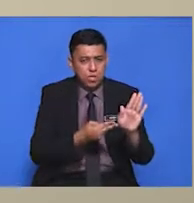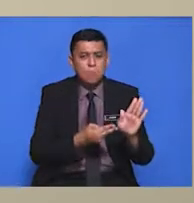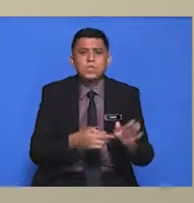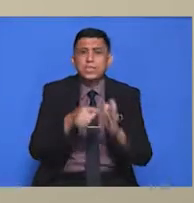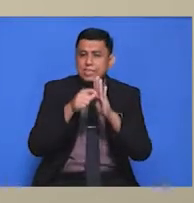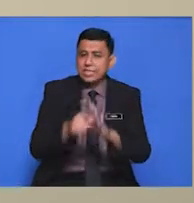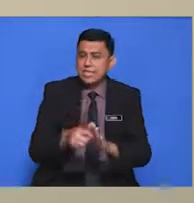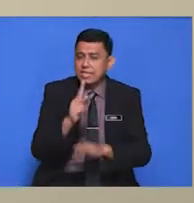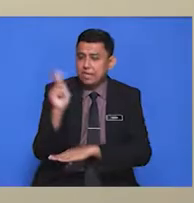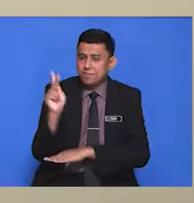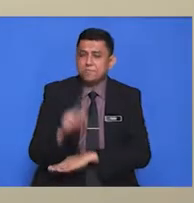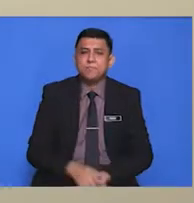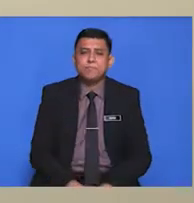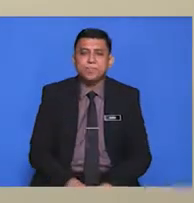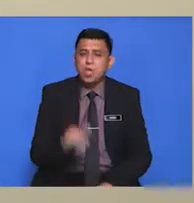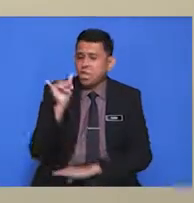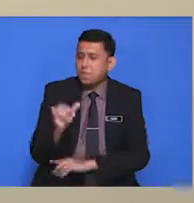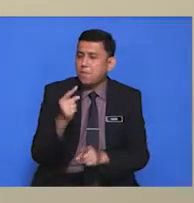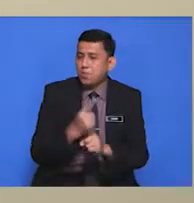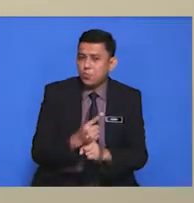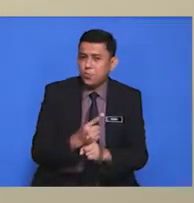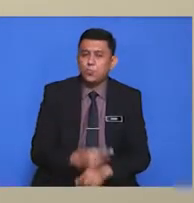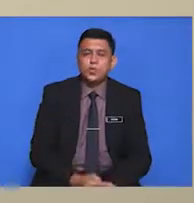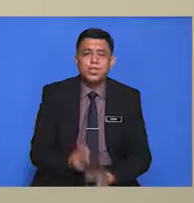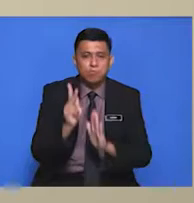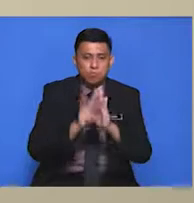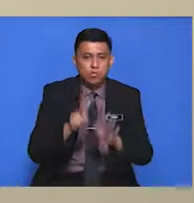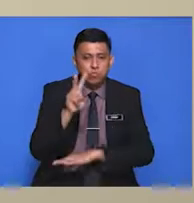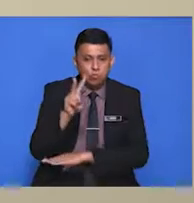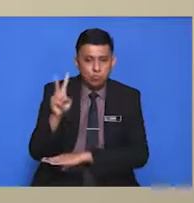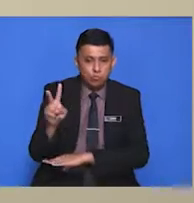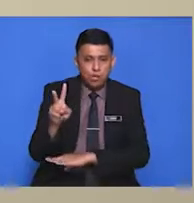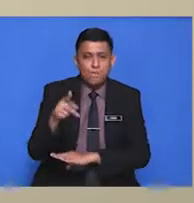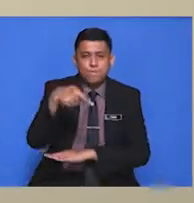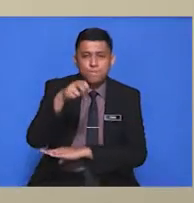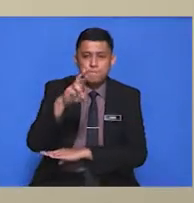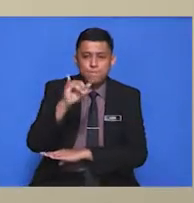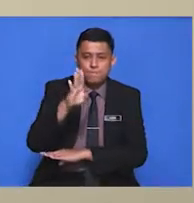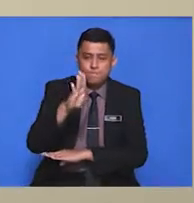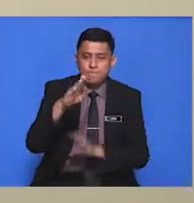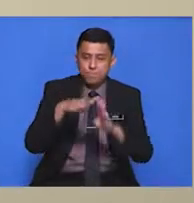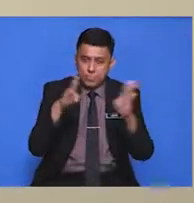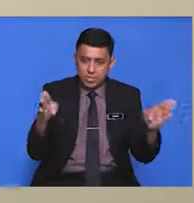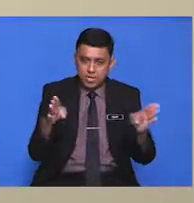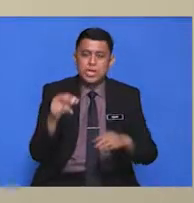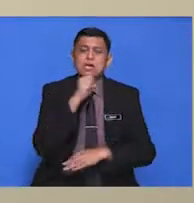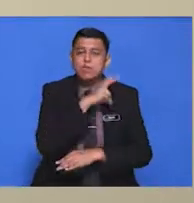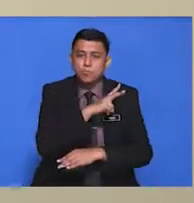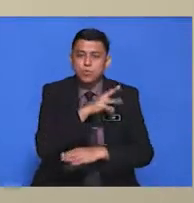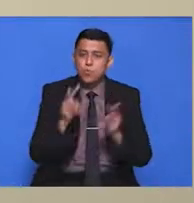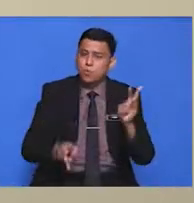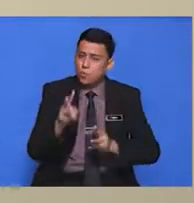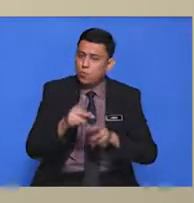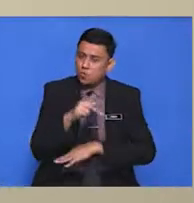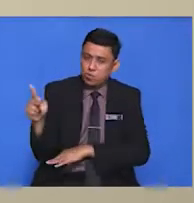tekankan? Ya, betul. Kedua-dua peribahasa tersebut menekankan unsur katak